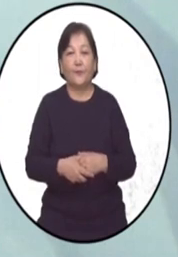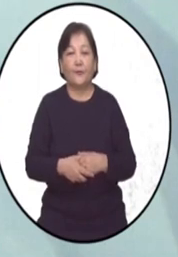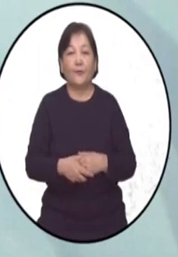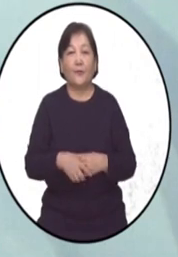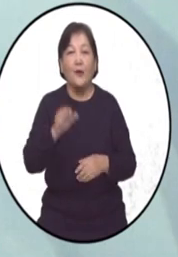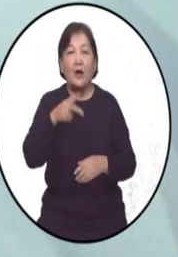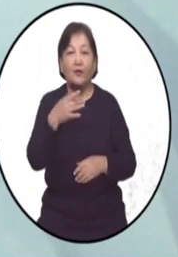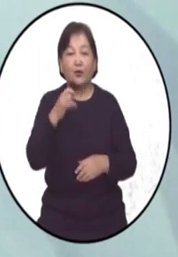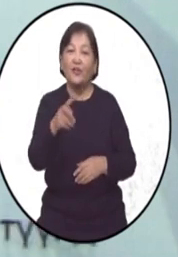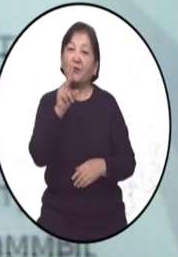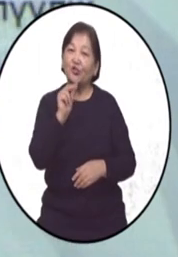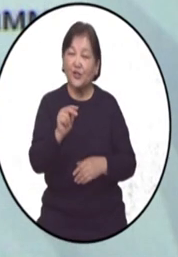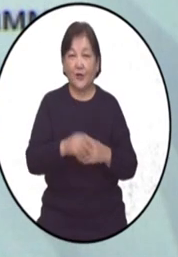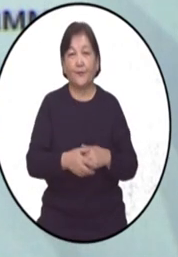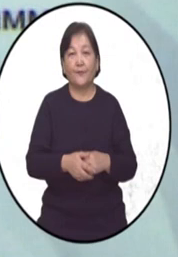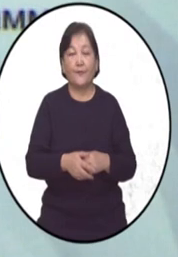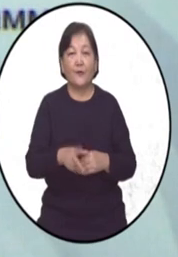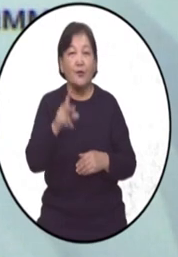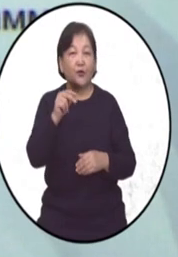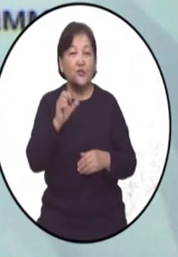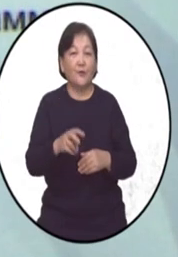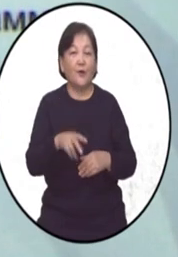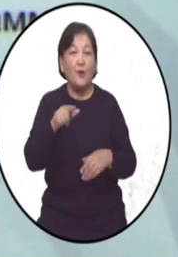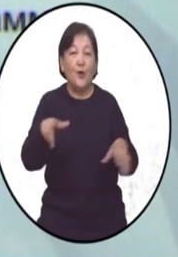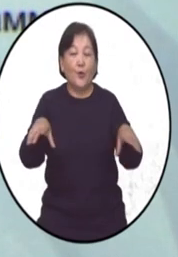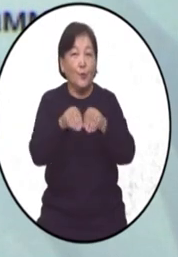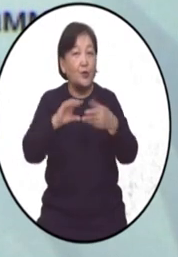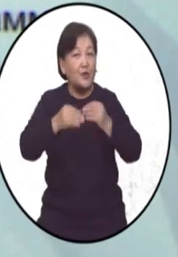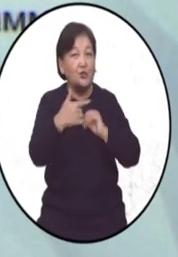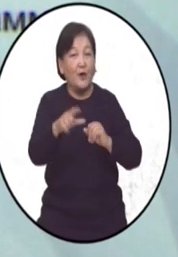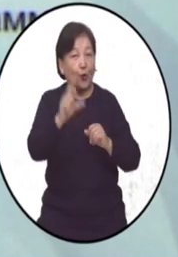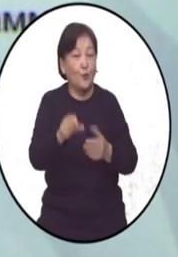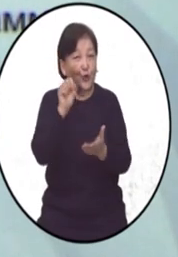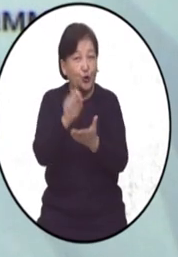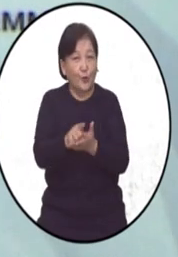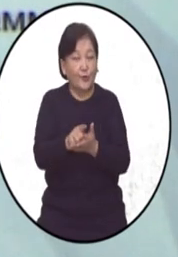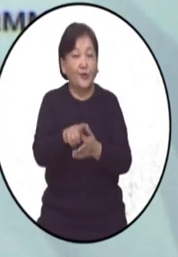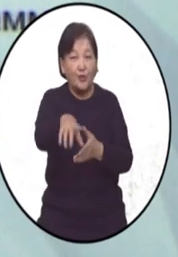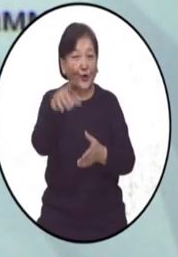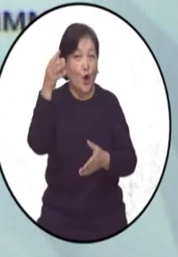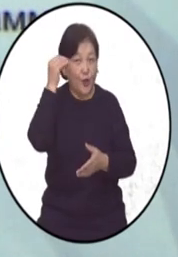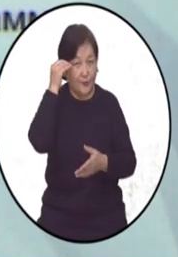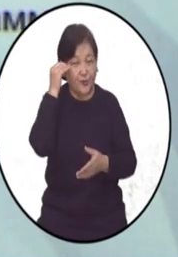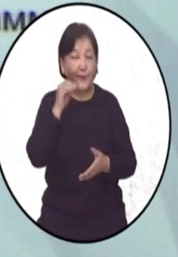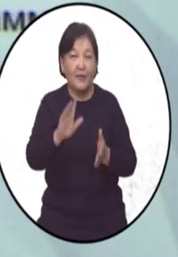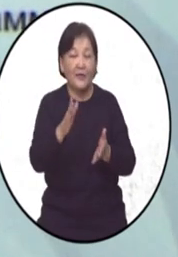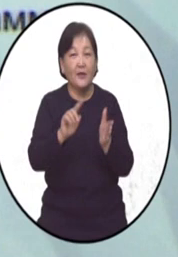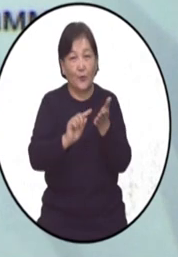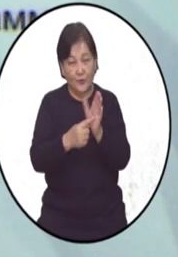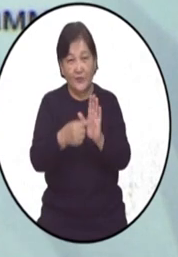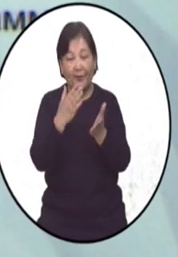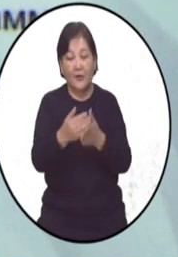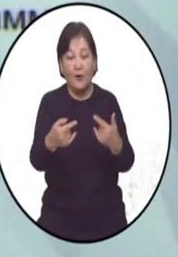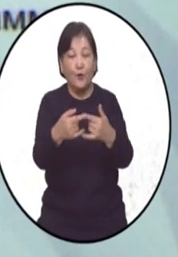За алгоритмын чанар. Алгоритм нь гүйцэтгэгчдэд зориулагдж түүнд ойлгомжтой тодорхойлогдсон байдаг.